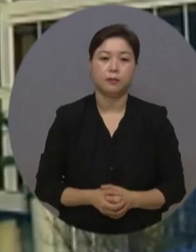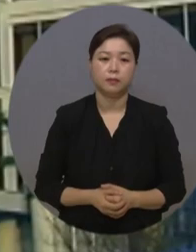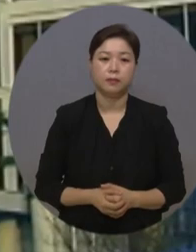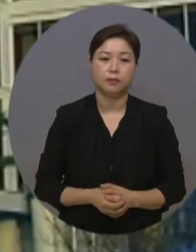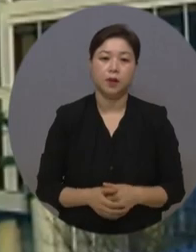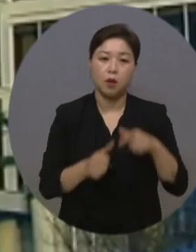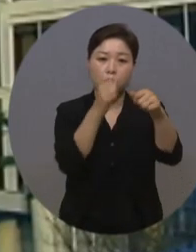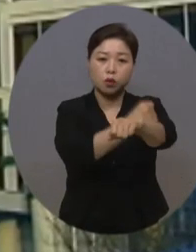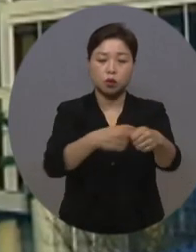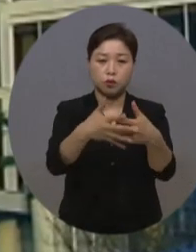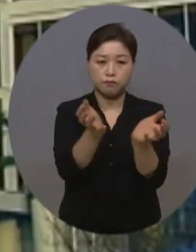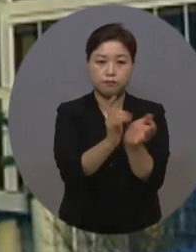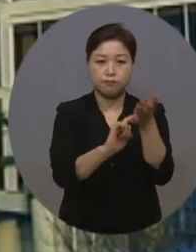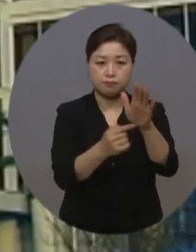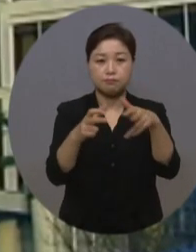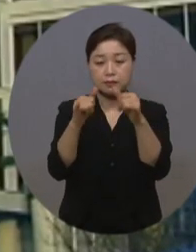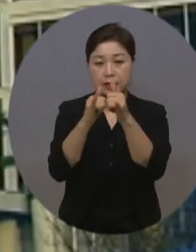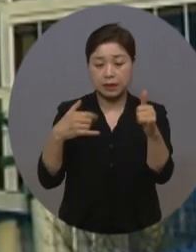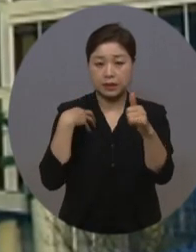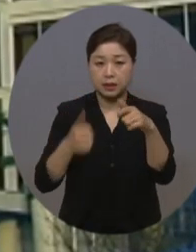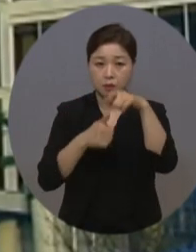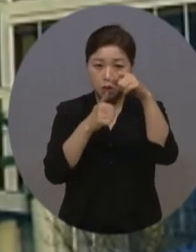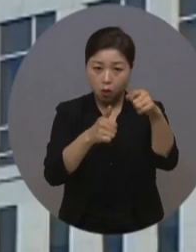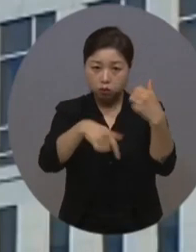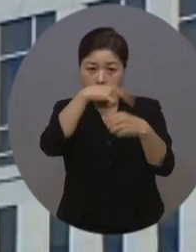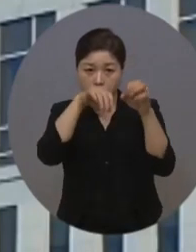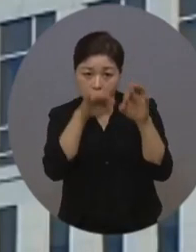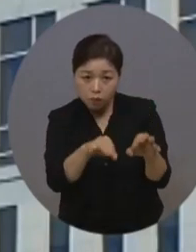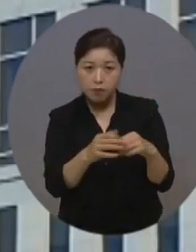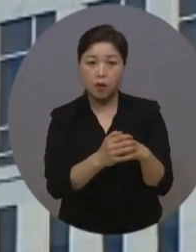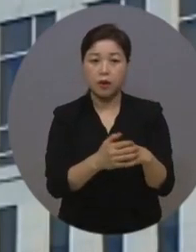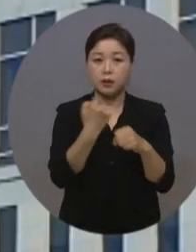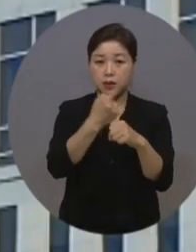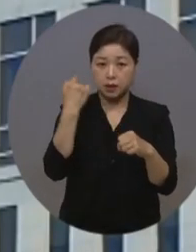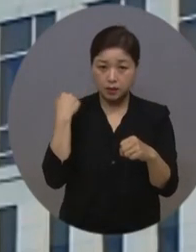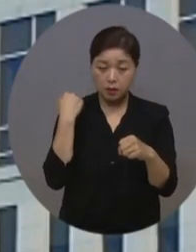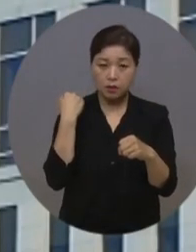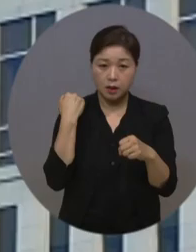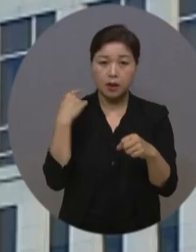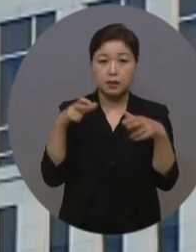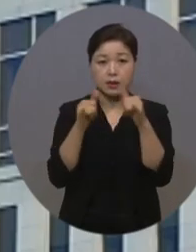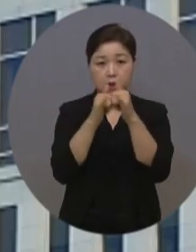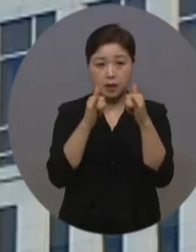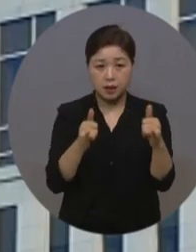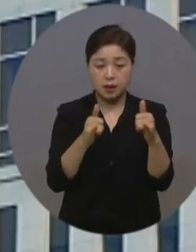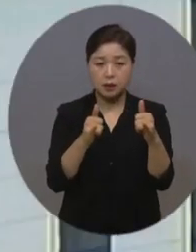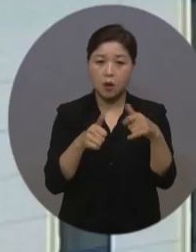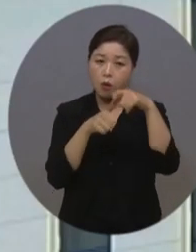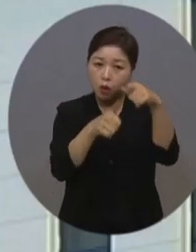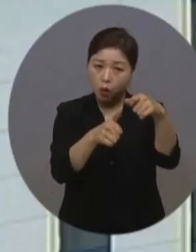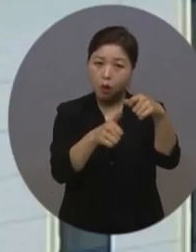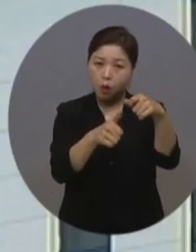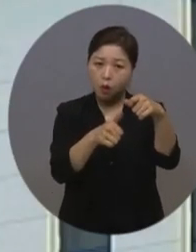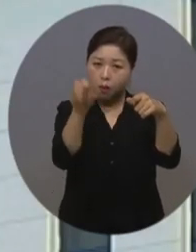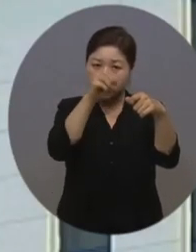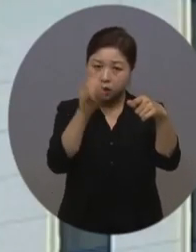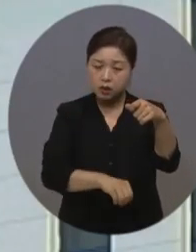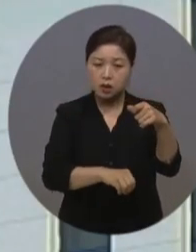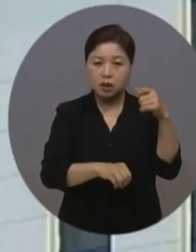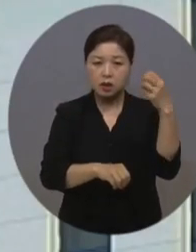고용노동부가 발표한 창 애인 의무고용 현황 에 따르면 지난해 창 애인 의무고용 사업체에 장애인 고용률은 3.0% 로